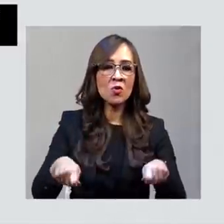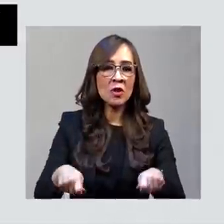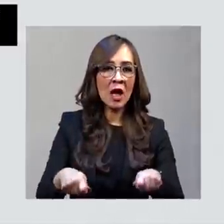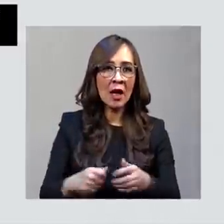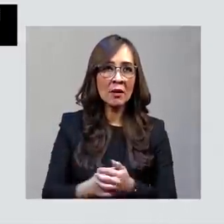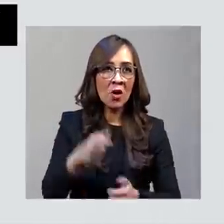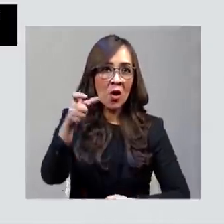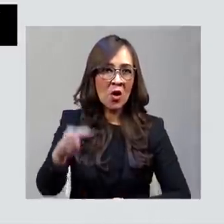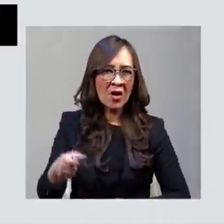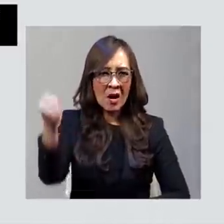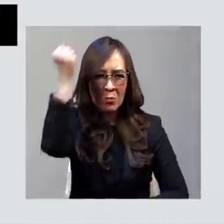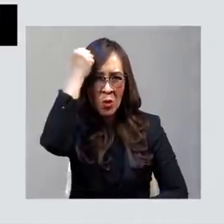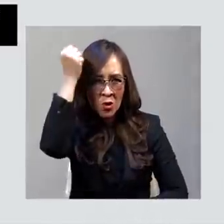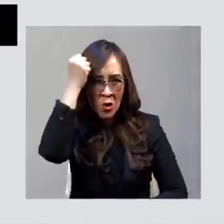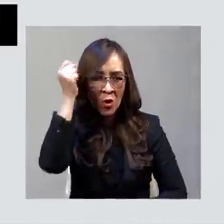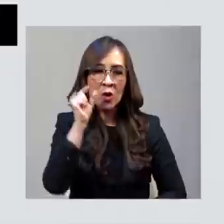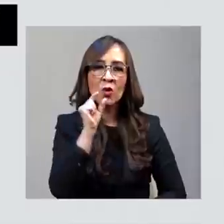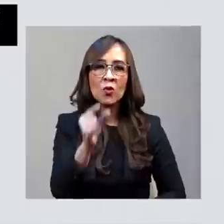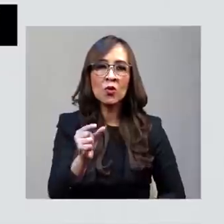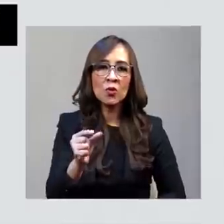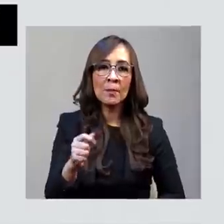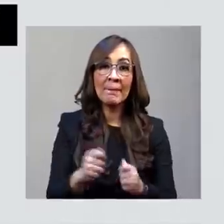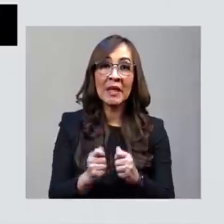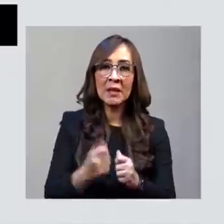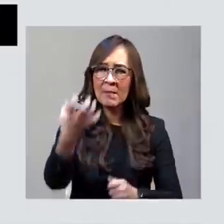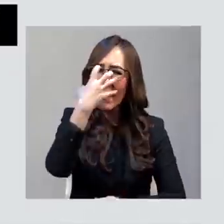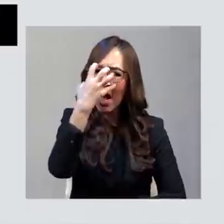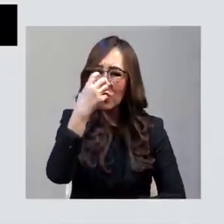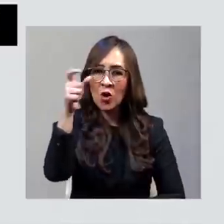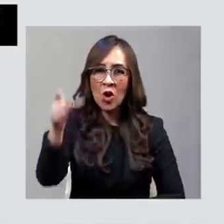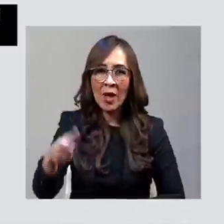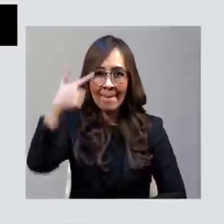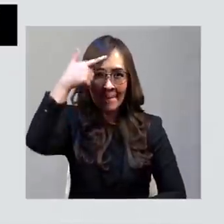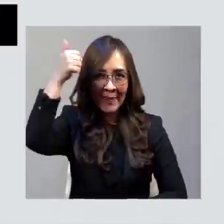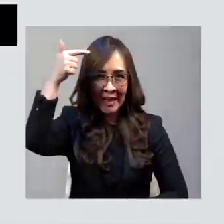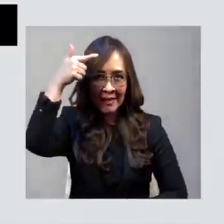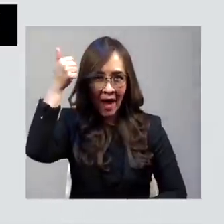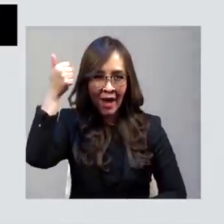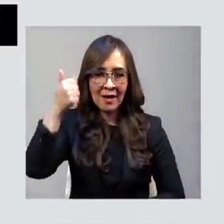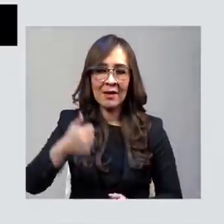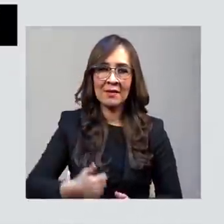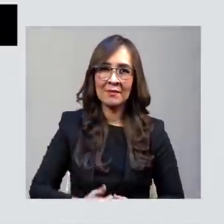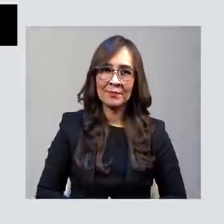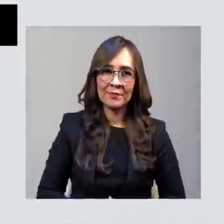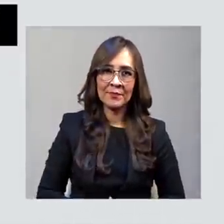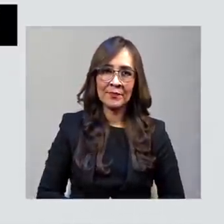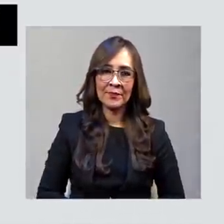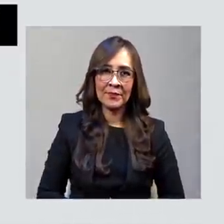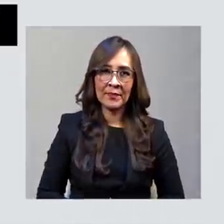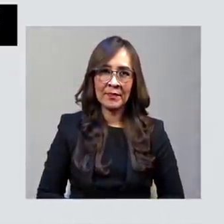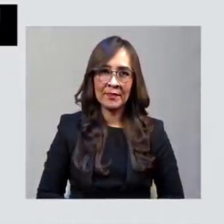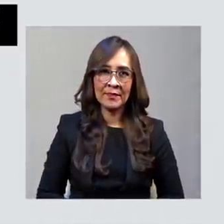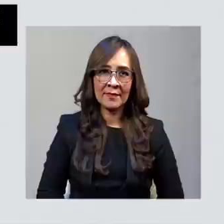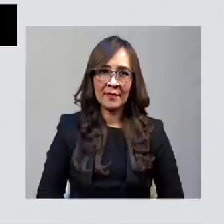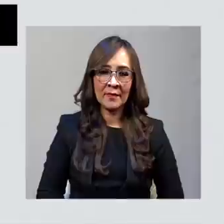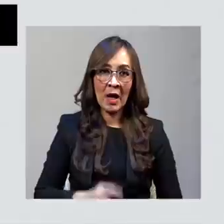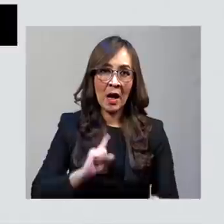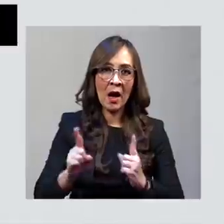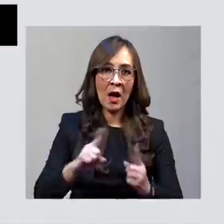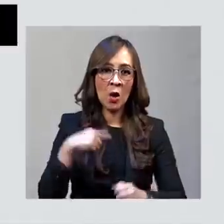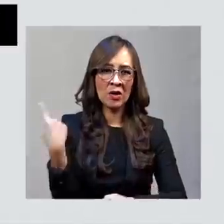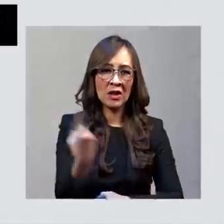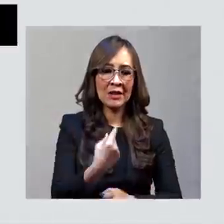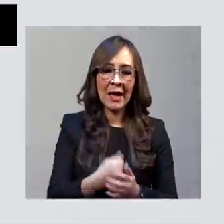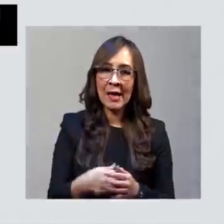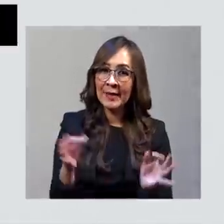pintar. Sehingga orang bilang, dia kan tadinya orang biasa. Tapi karena dia dekat dengan Tuhan. Kok ada aja berkatnya ya? Kok